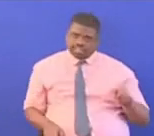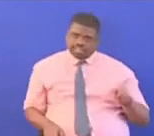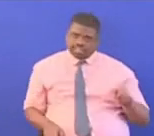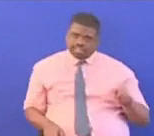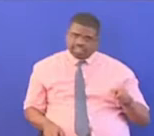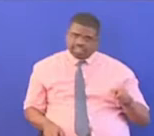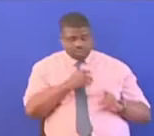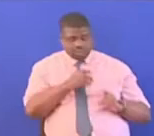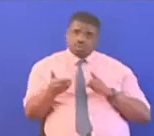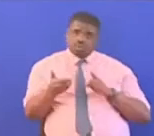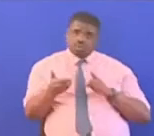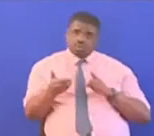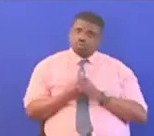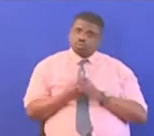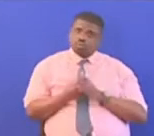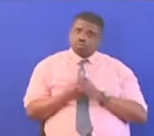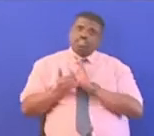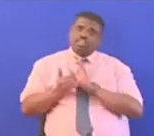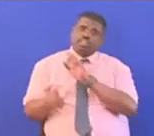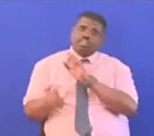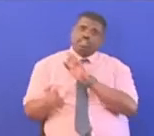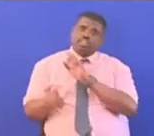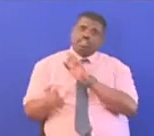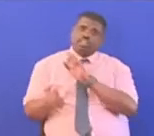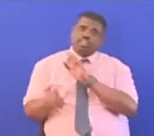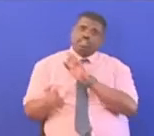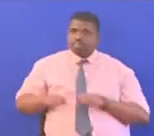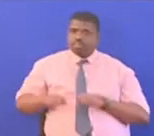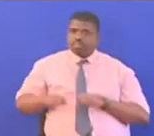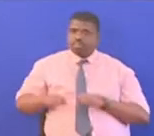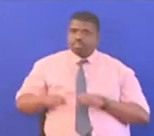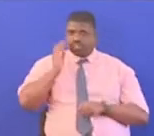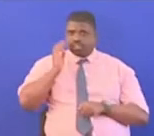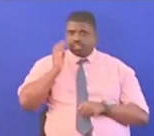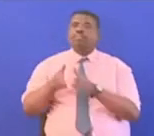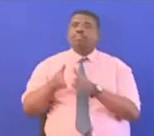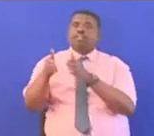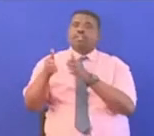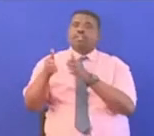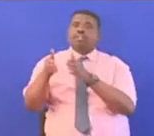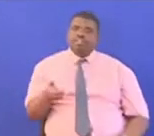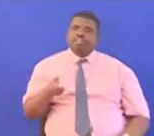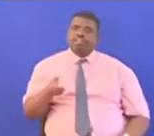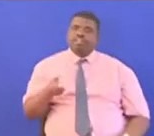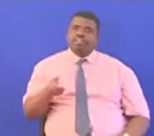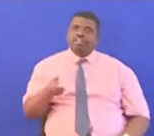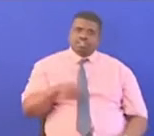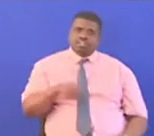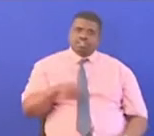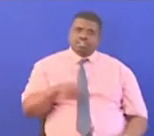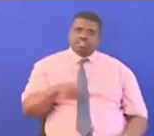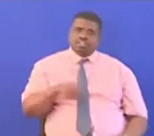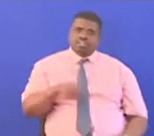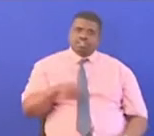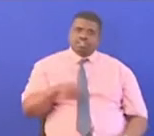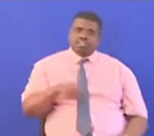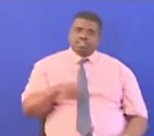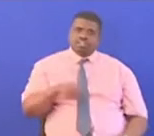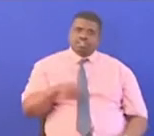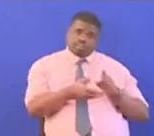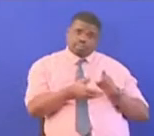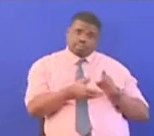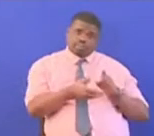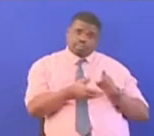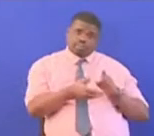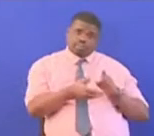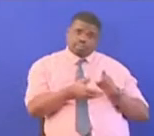ushirikishwaji unaotakiwa kwa mujibu wa sheria kushirikisha mamlaka za serikali za mitaa katika ardhi za vijiji, ni mikutano mikuu ya vijiji, ni halmashauri za